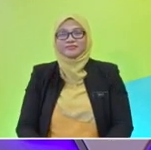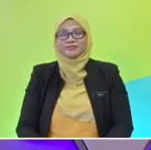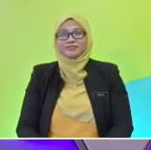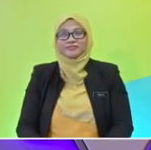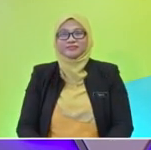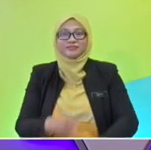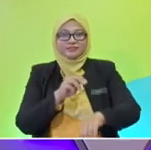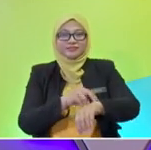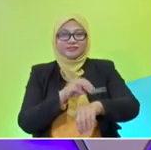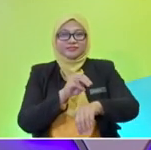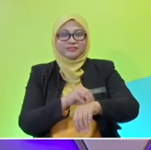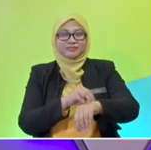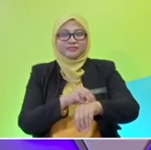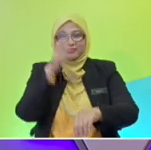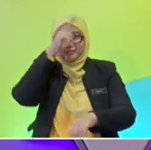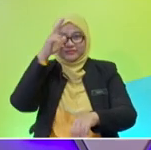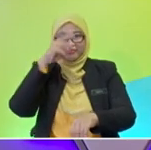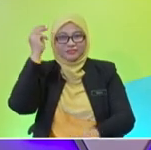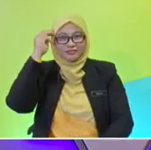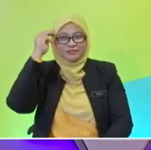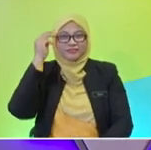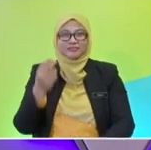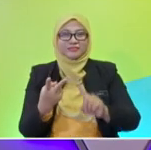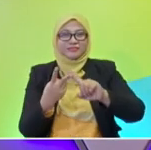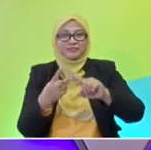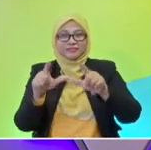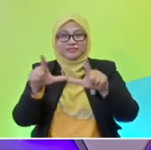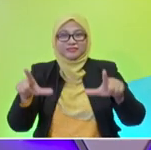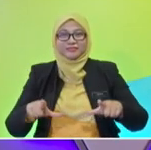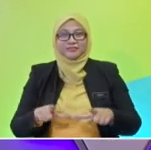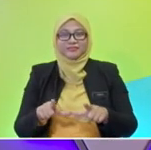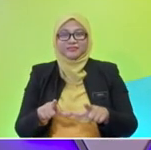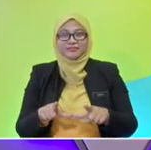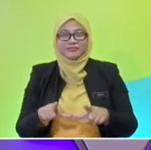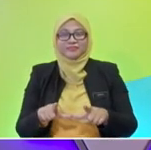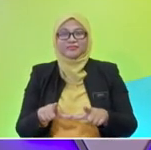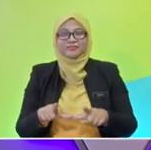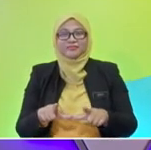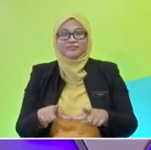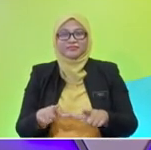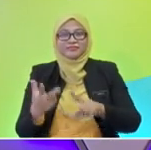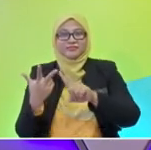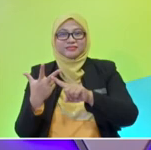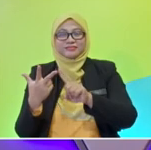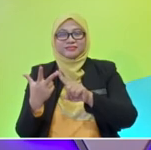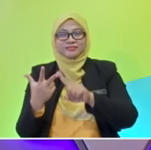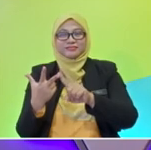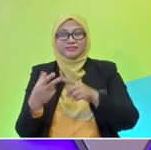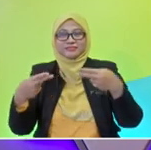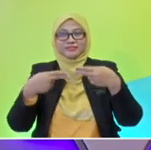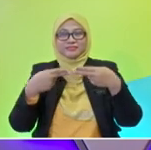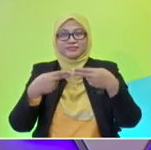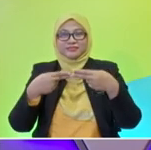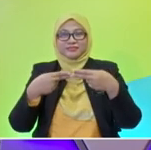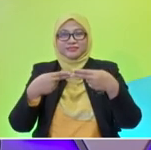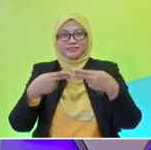Kerajaan Melayu Awal Yang kedua kita ada lokasi di mana kerajaan-kerajaan ini bertubuh dan yang ketiga adalah hubungan diplomatik